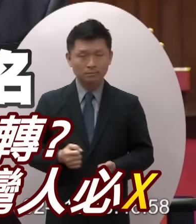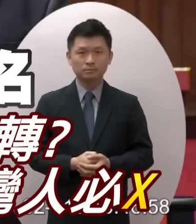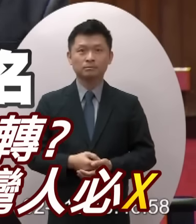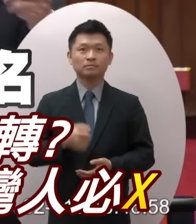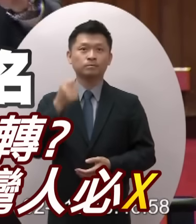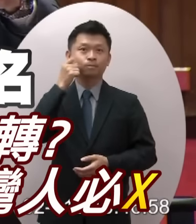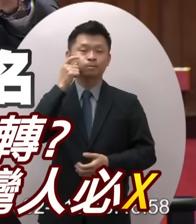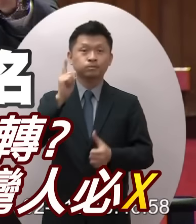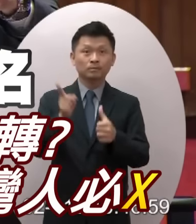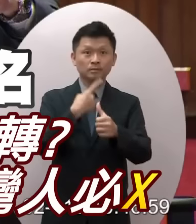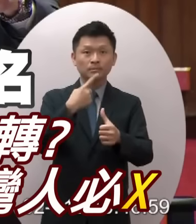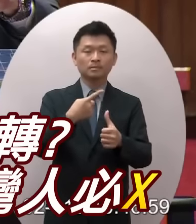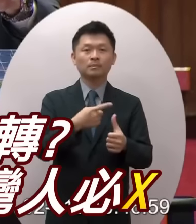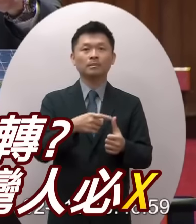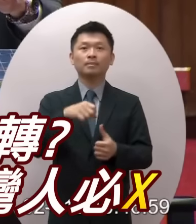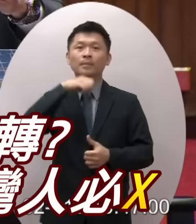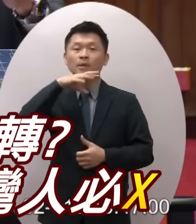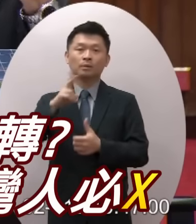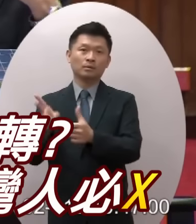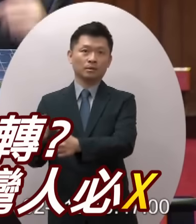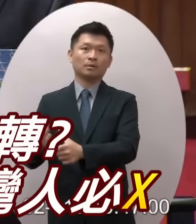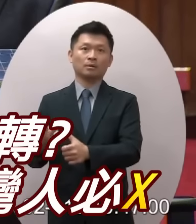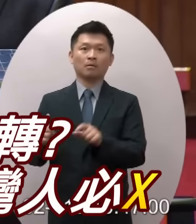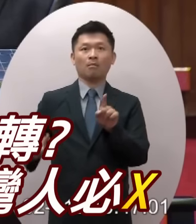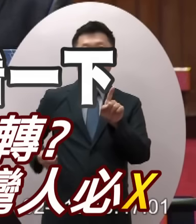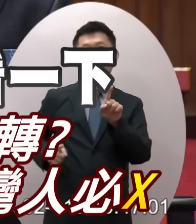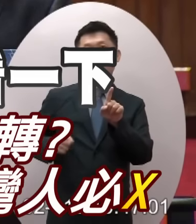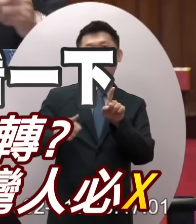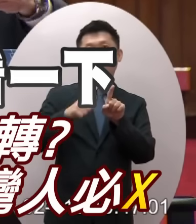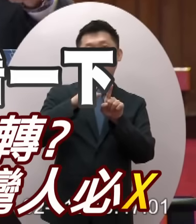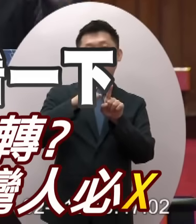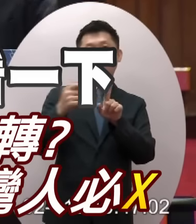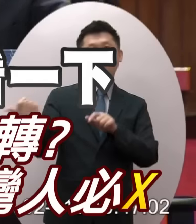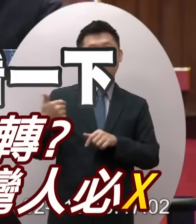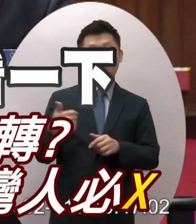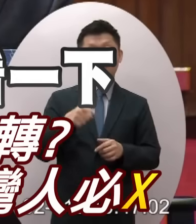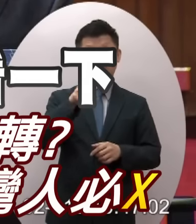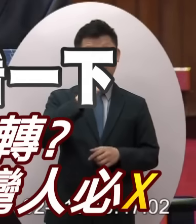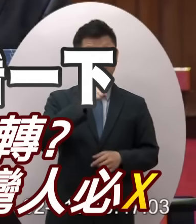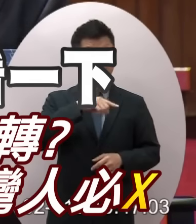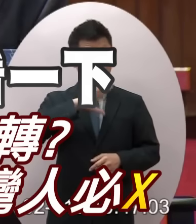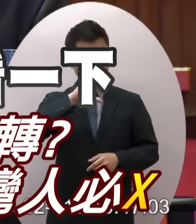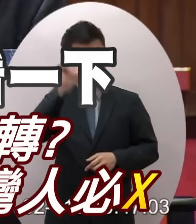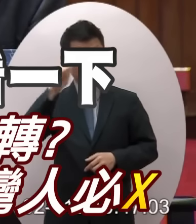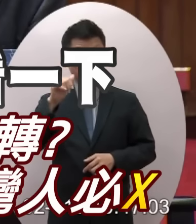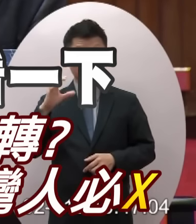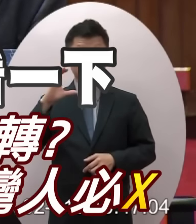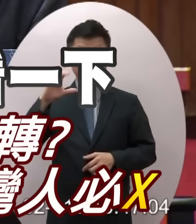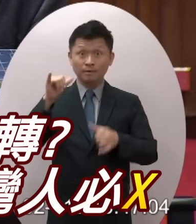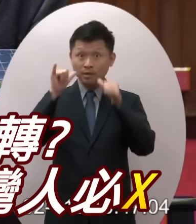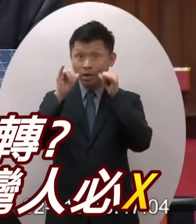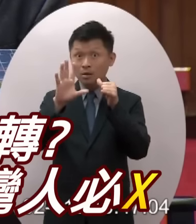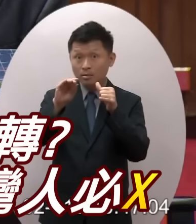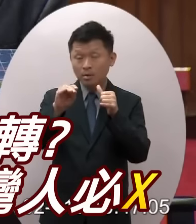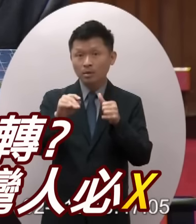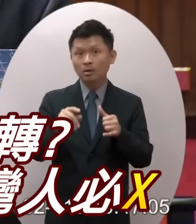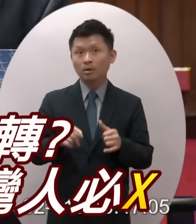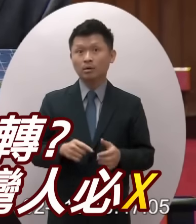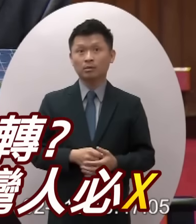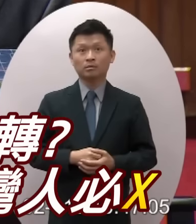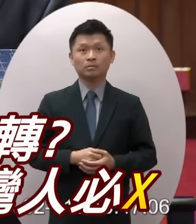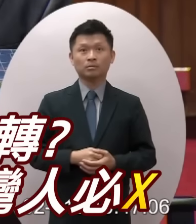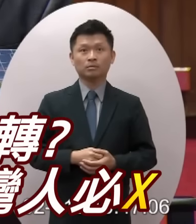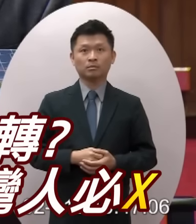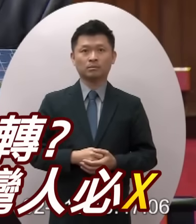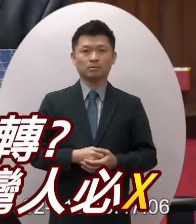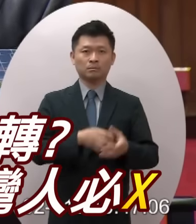南第一名，屏东即马要第二名，要过阮台南啊！你即阵毋知有等于放尿看者无啊？迄